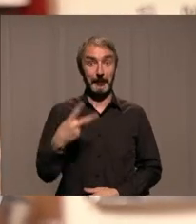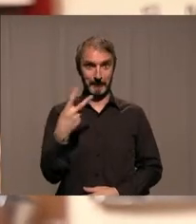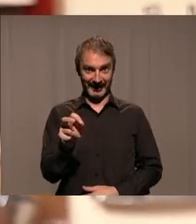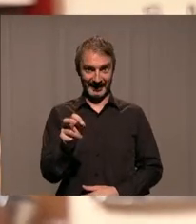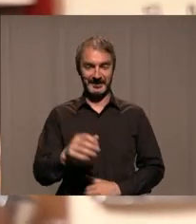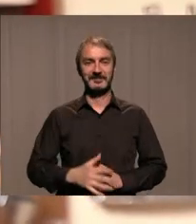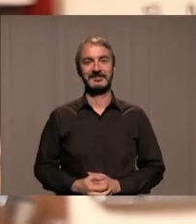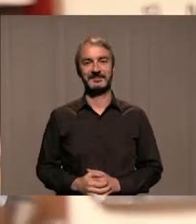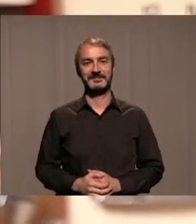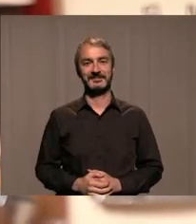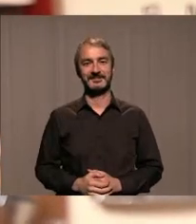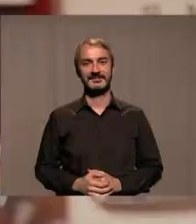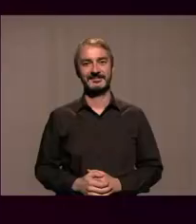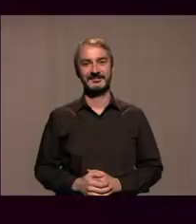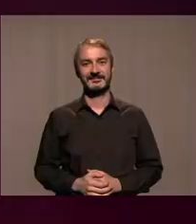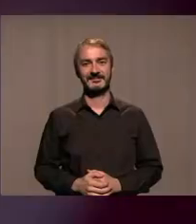2020.